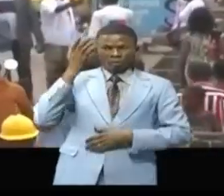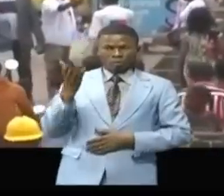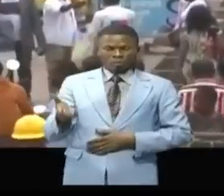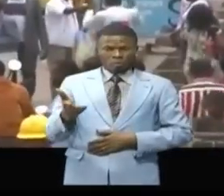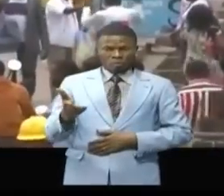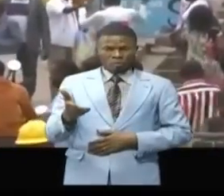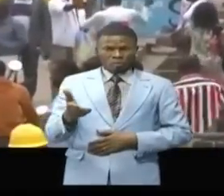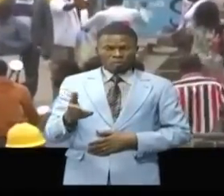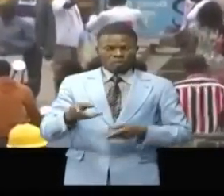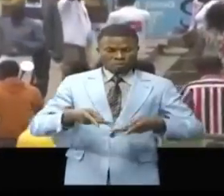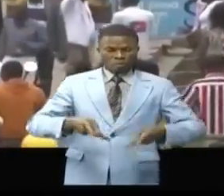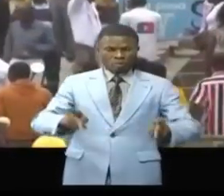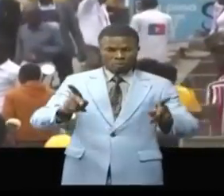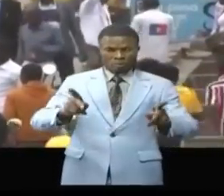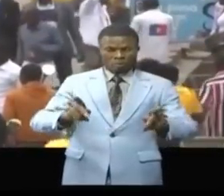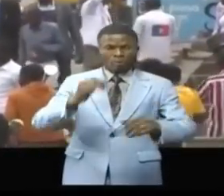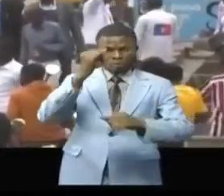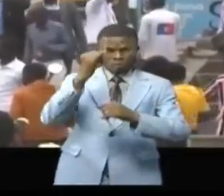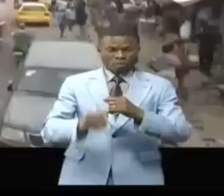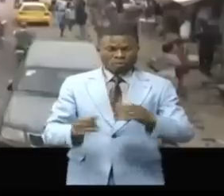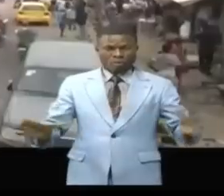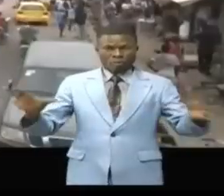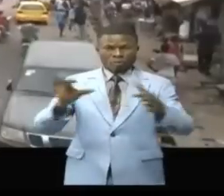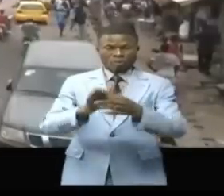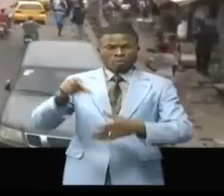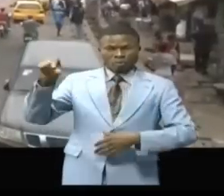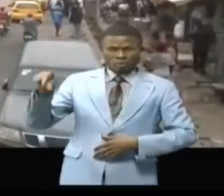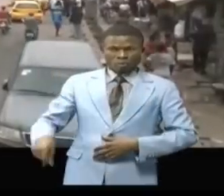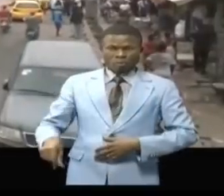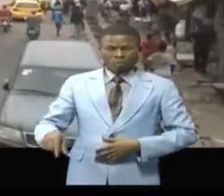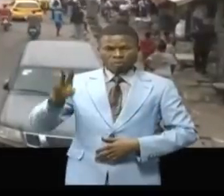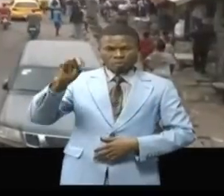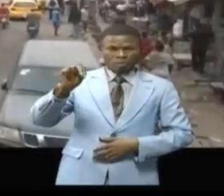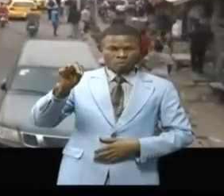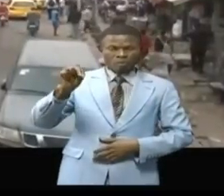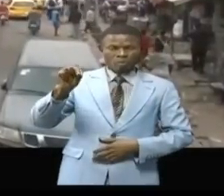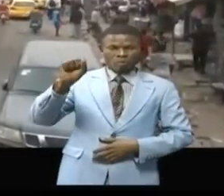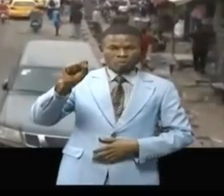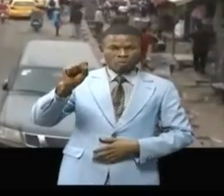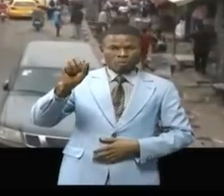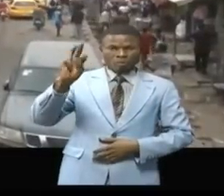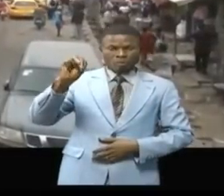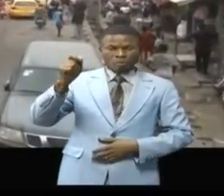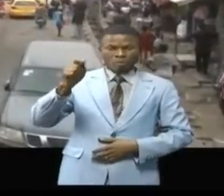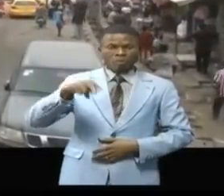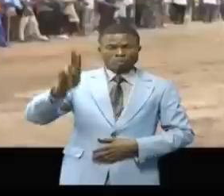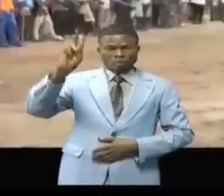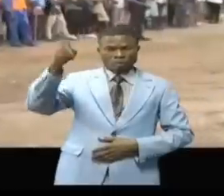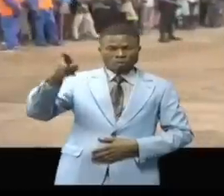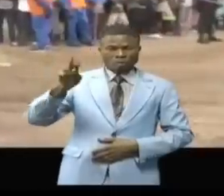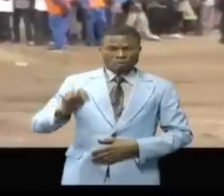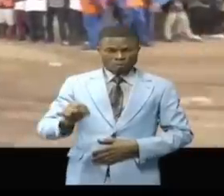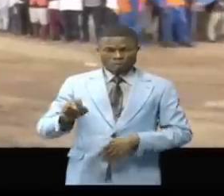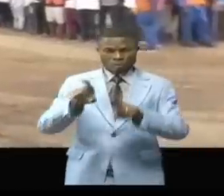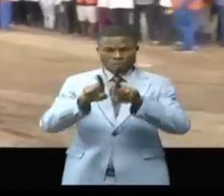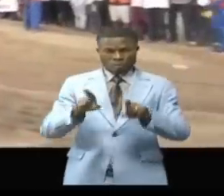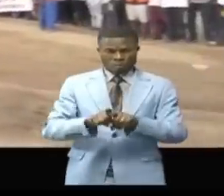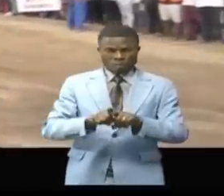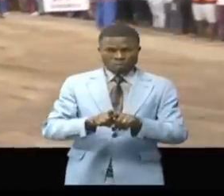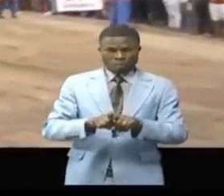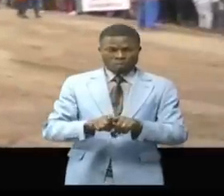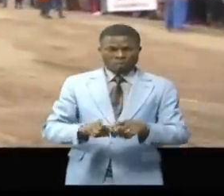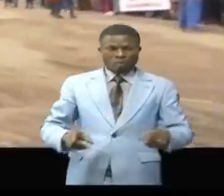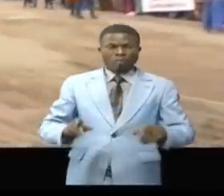Elles vont permettre dans la finalité de relier les quartiers Tsangamamba, Upen, Lutendele et